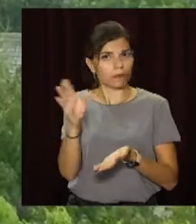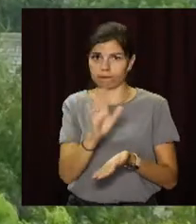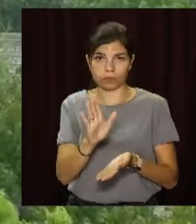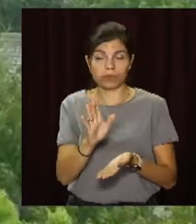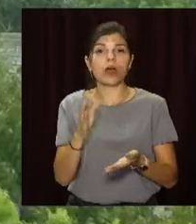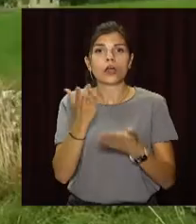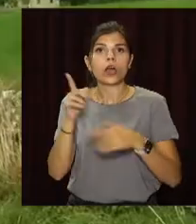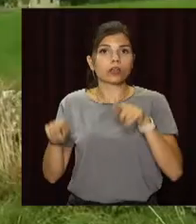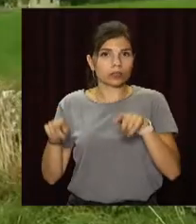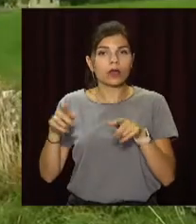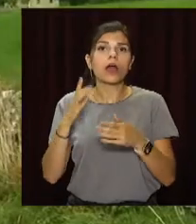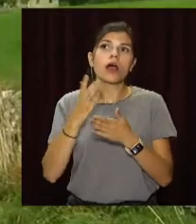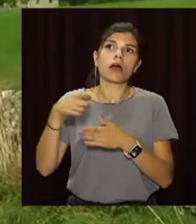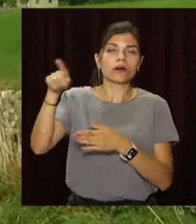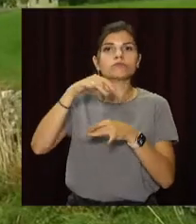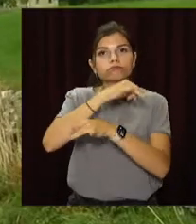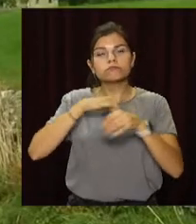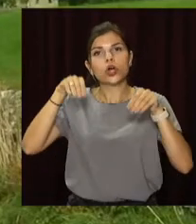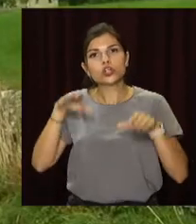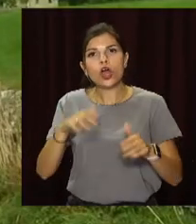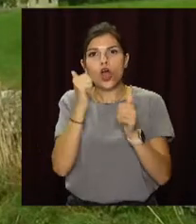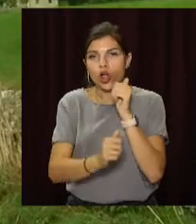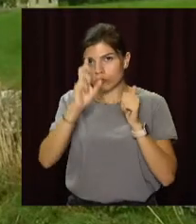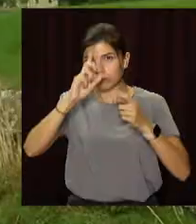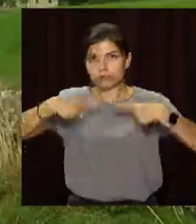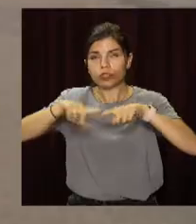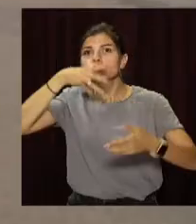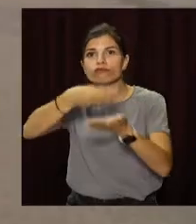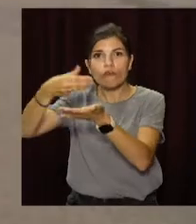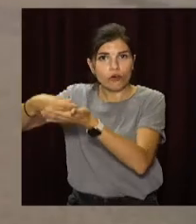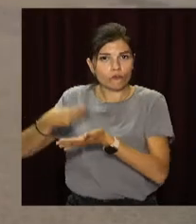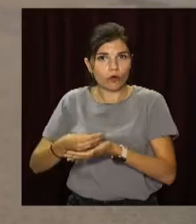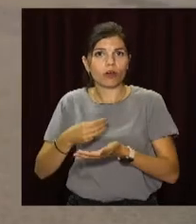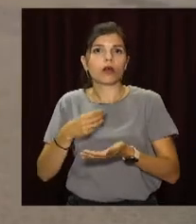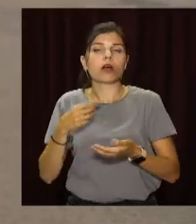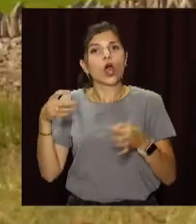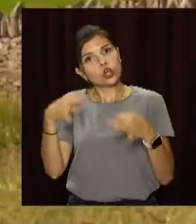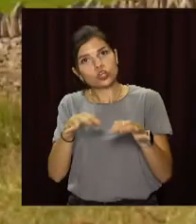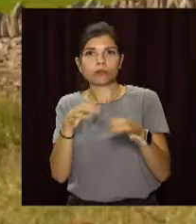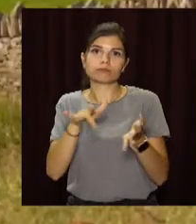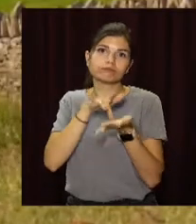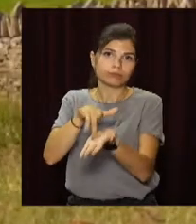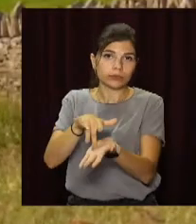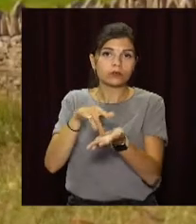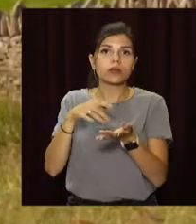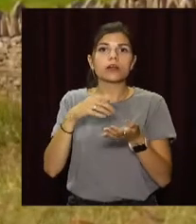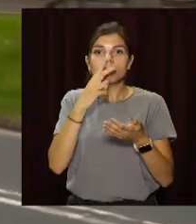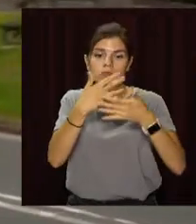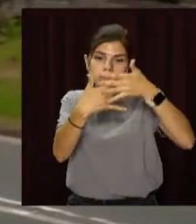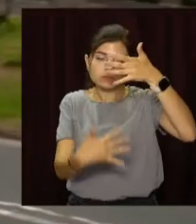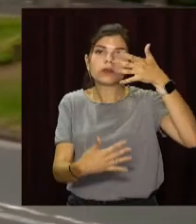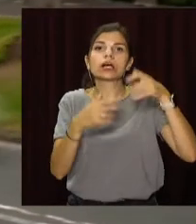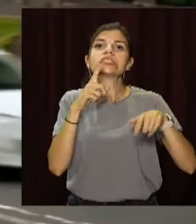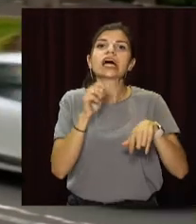рекомендаційний характер і країни ухвалюватимуть кінцеві рішення з огляду на епідемічну ситуацію на своїх територіях та беручи до уваги статистичні